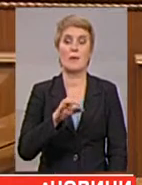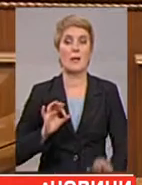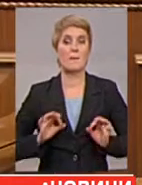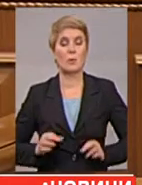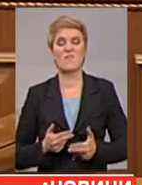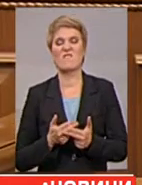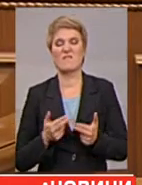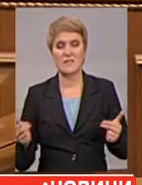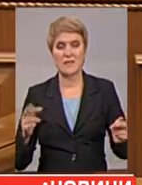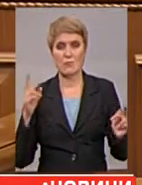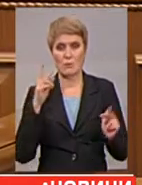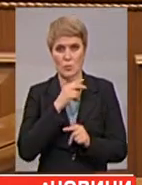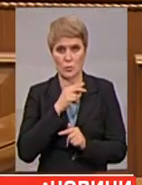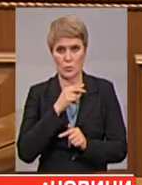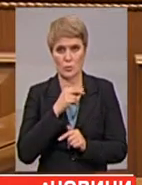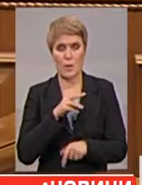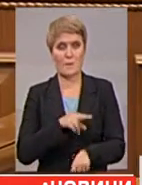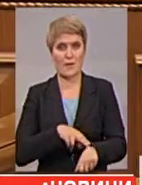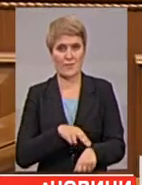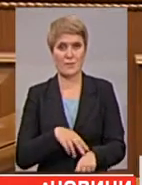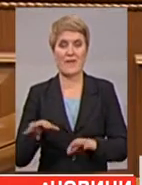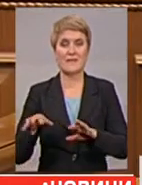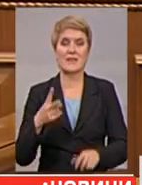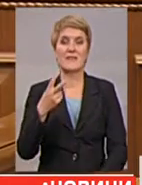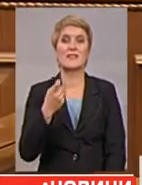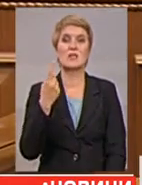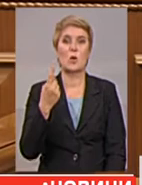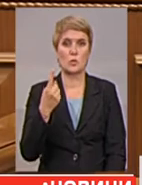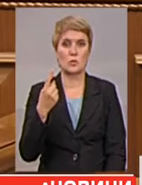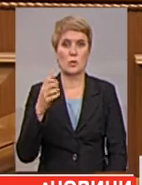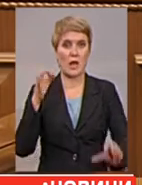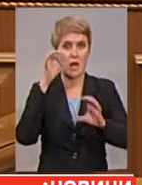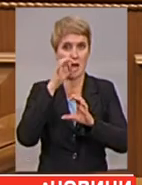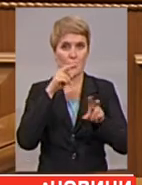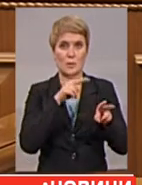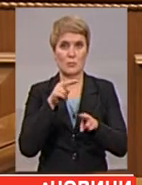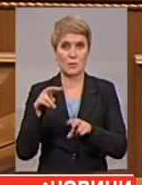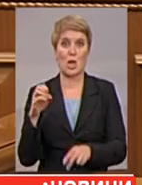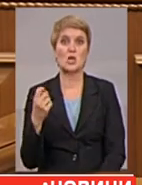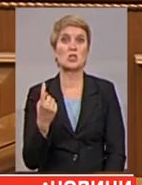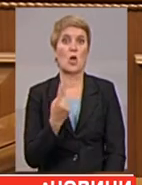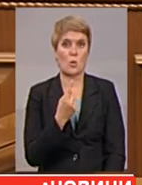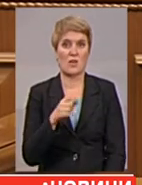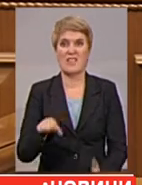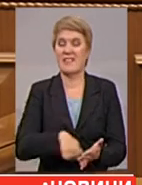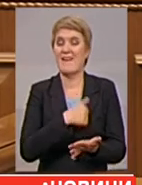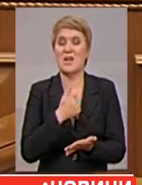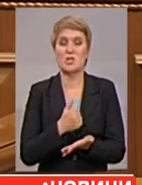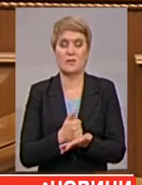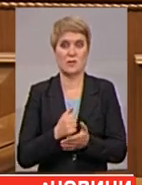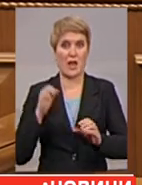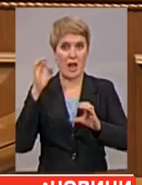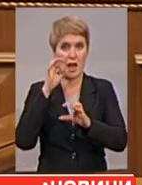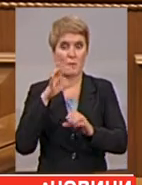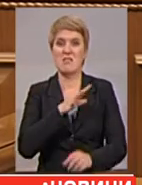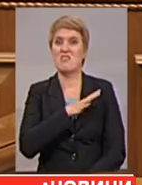Конкретна помилка в тому, що вилучивши 201 камеру відеоспостереження, ще одна і, як виявилось, найважливіша камера не була